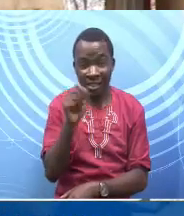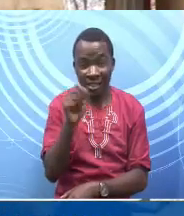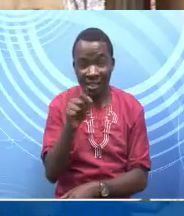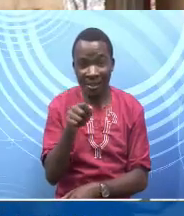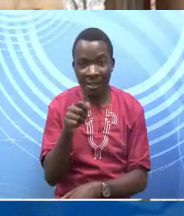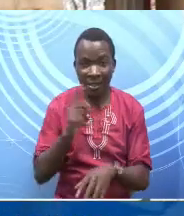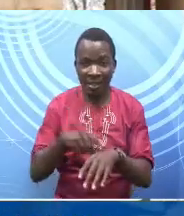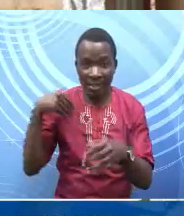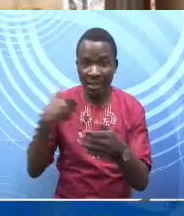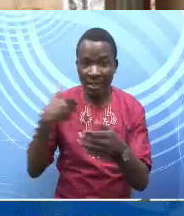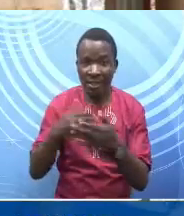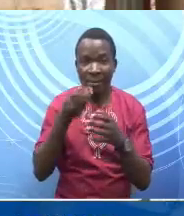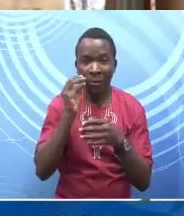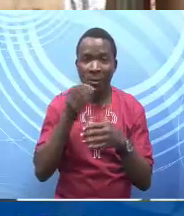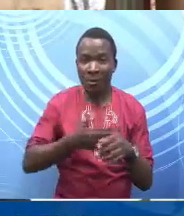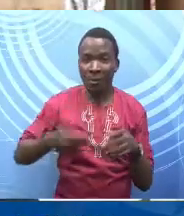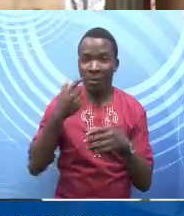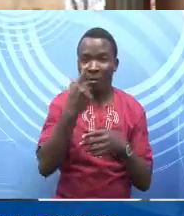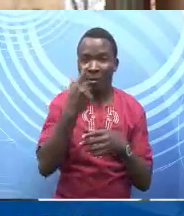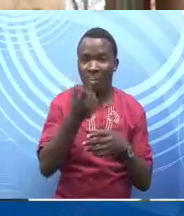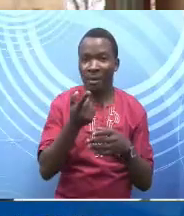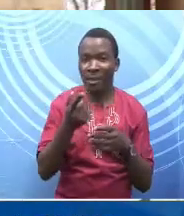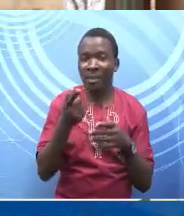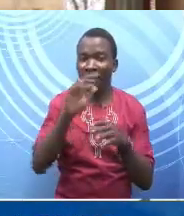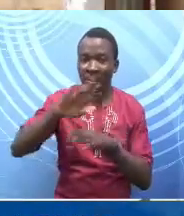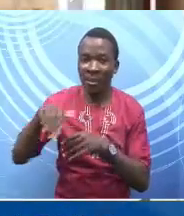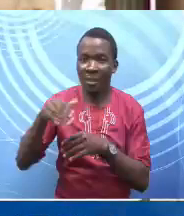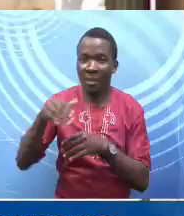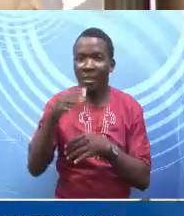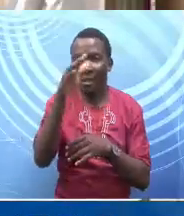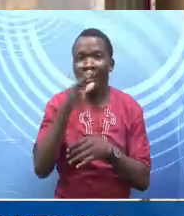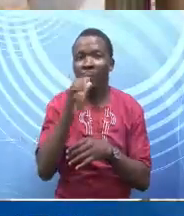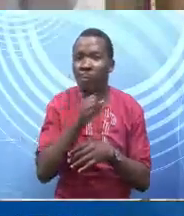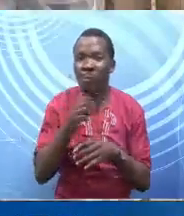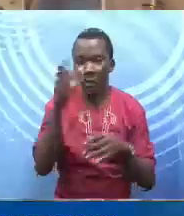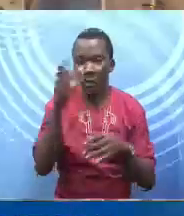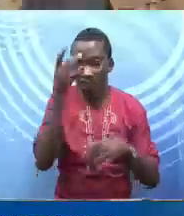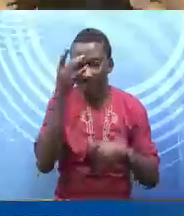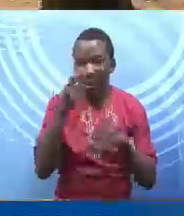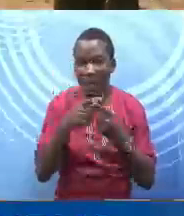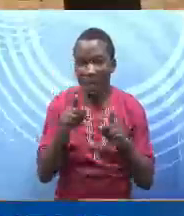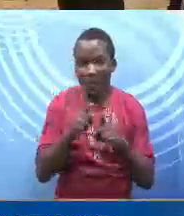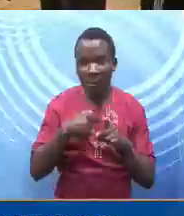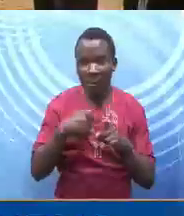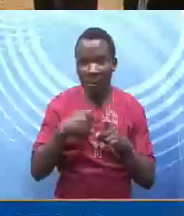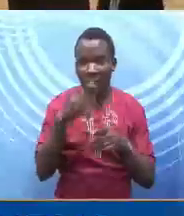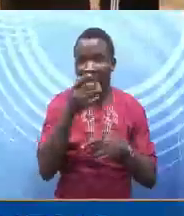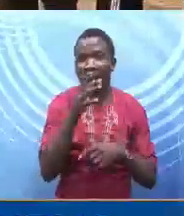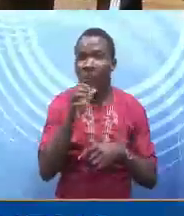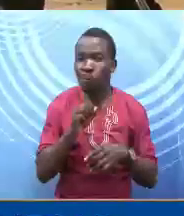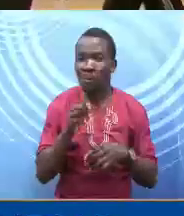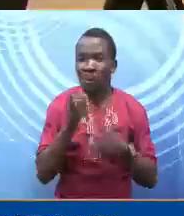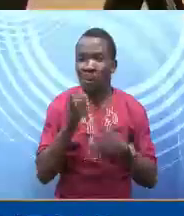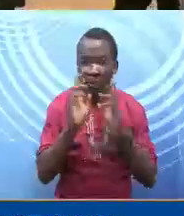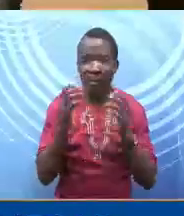ugeze mu rugo rushonje urabyibwira wenda uretse uyu mukecuru urwaye ariko nanjye ndi umukecuru ariko urabona ko mfite